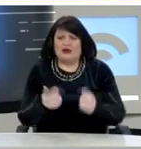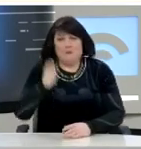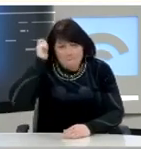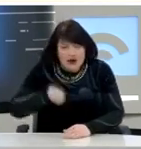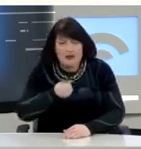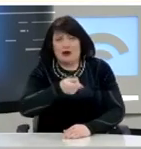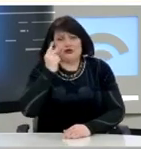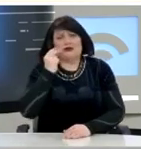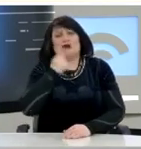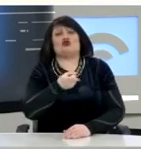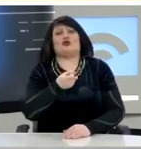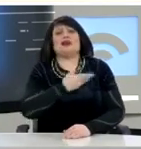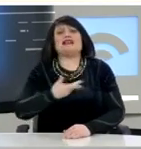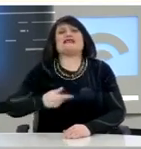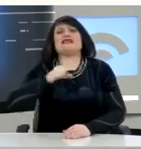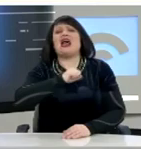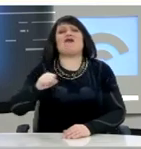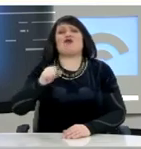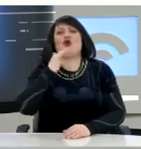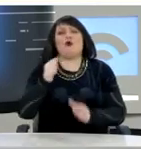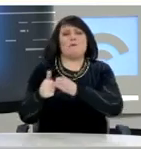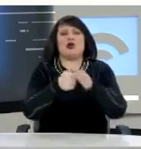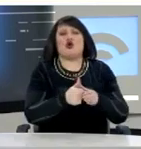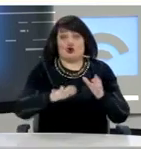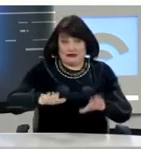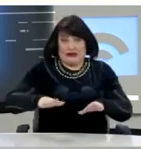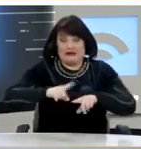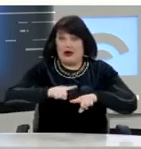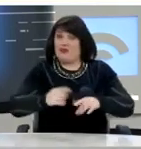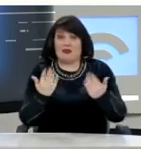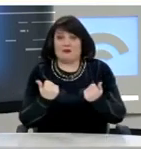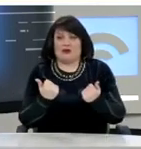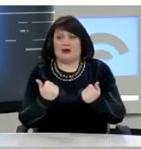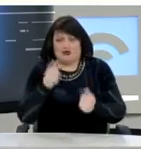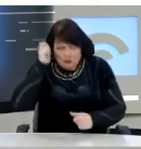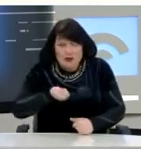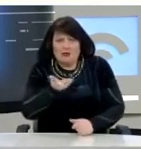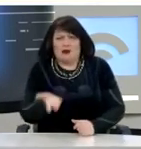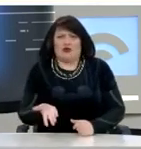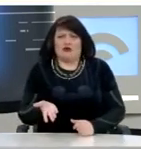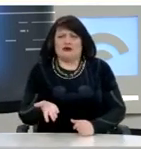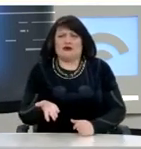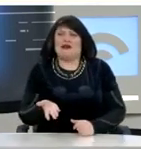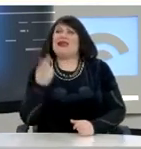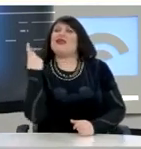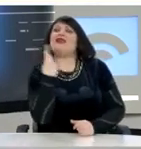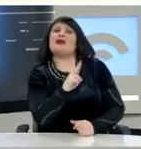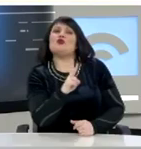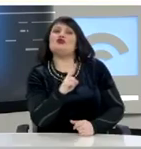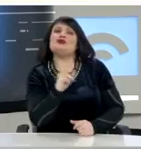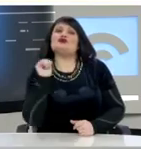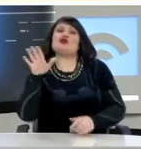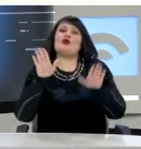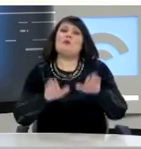δεν υπάρχει σλαβομακεδονική μακεδονική μειονότητα στην Ελλάδα, διότι τους δικούς της υπηκόους του